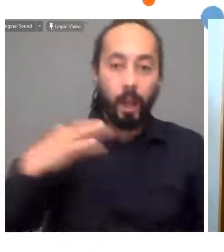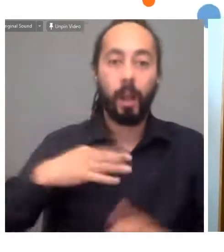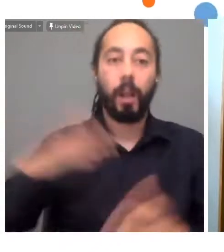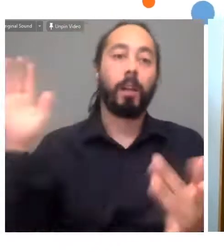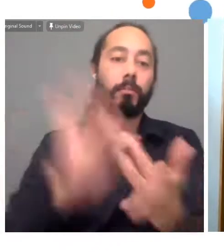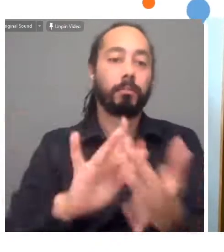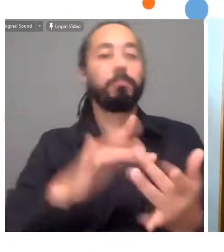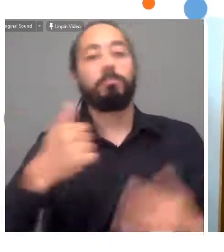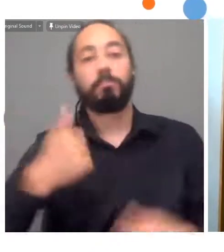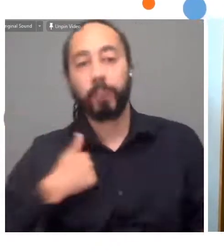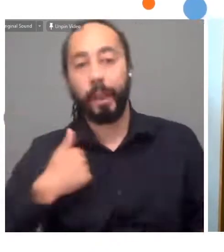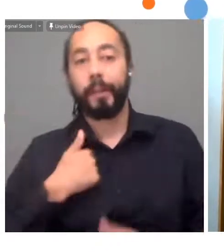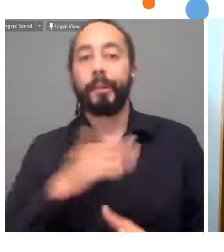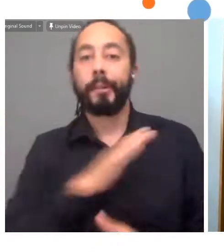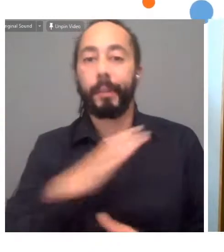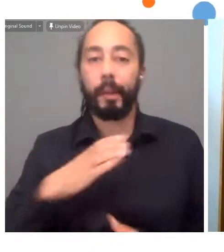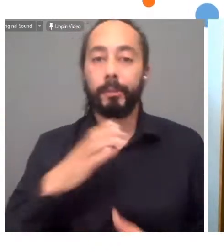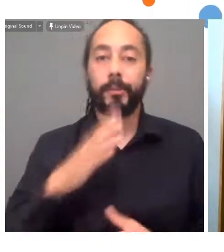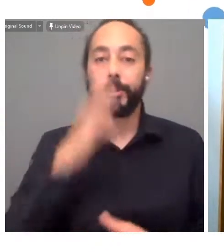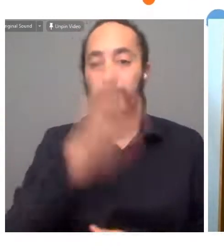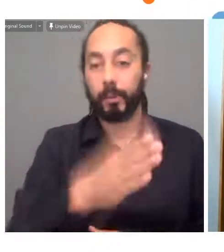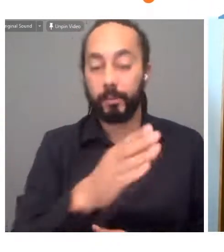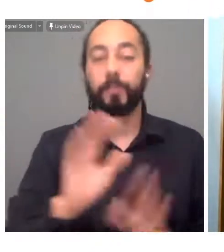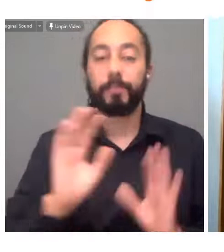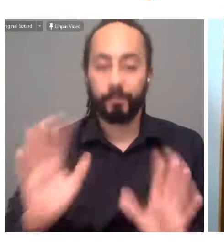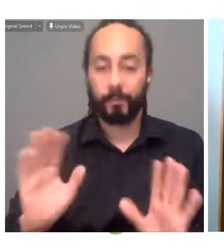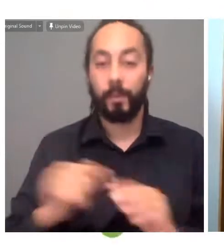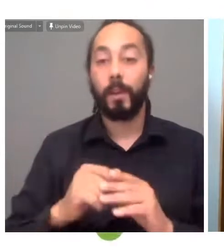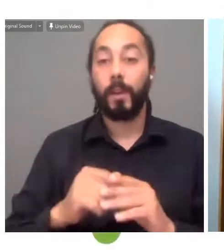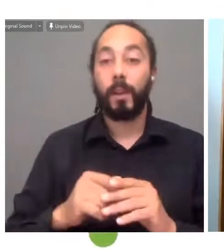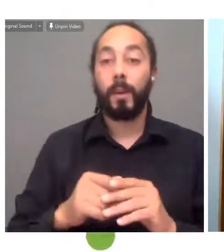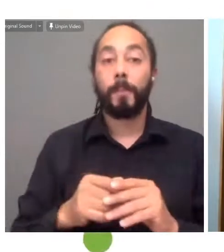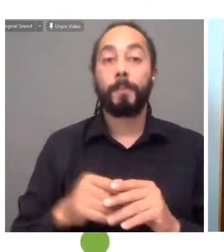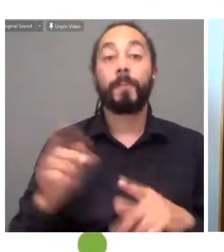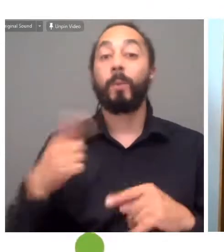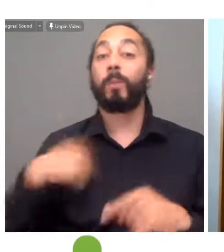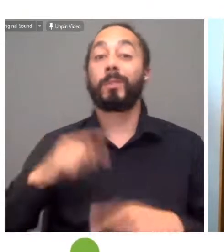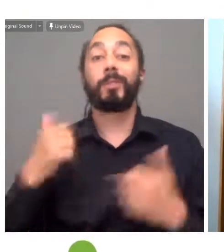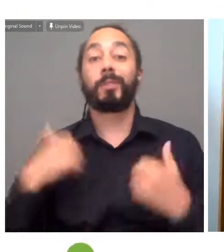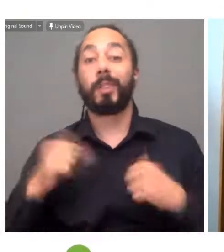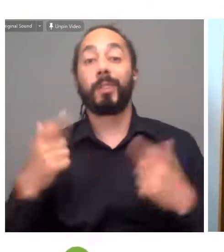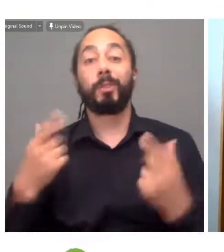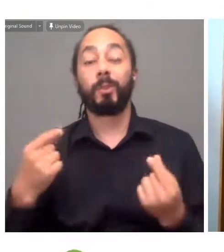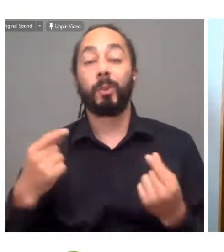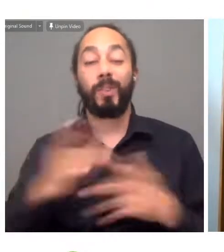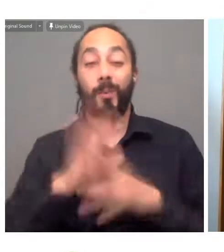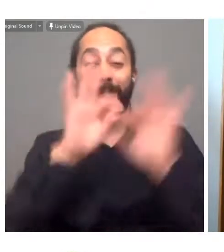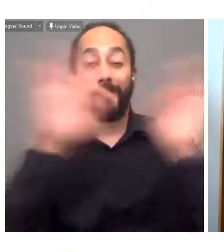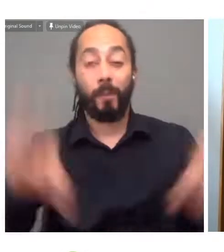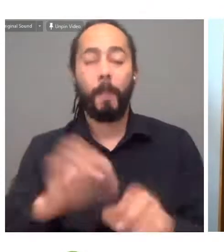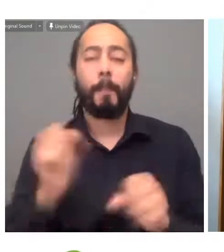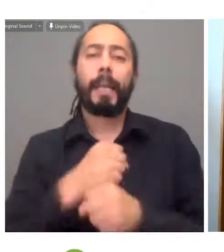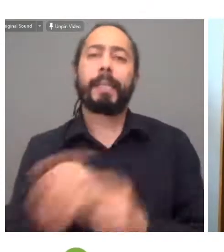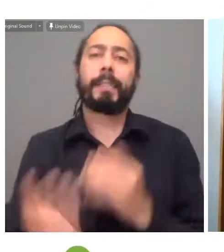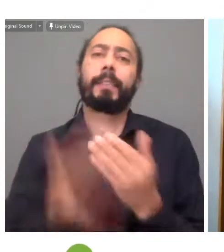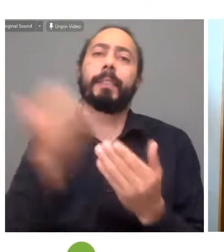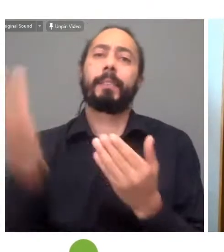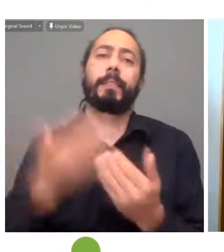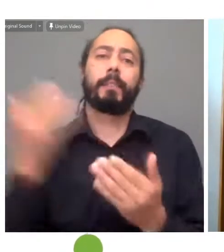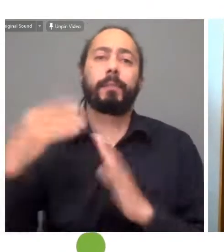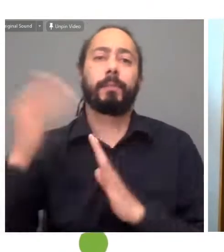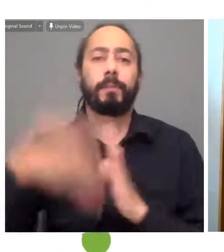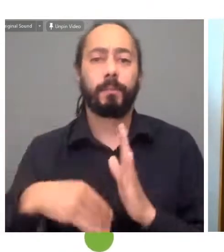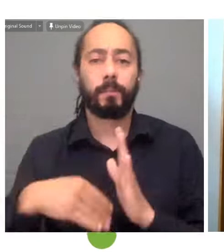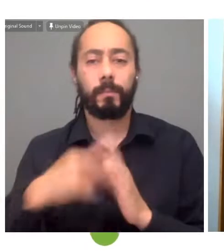avez des propositions plus spécifiques sur comment on pourrait faire preuve de plus de flexibilité, s'il vous plaît, faites-nous les